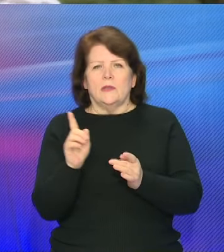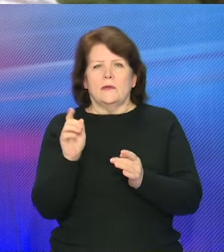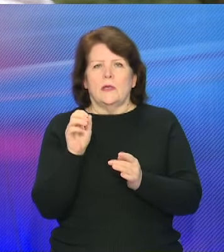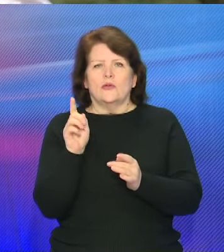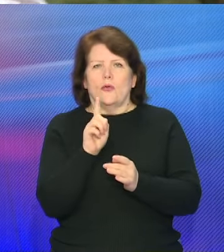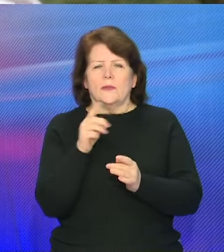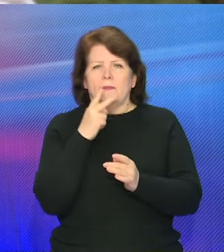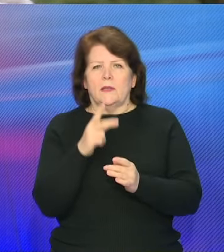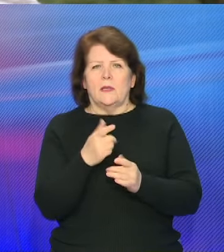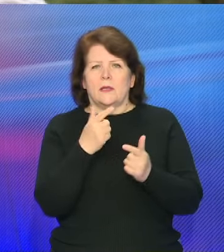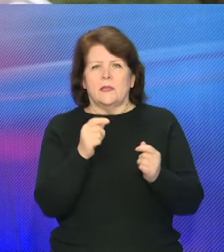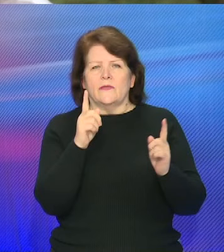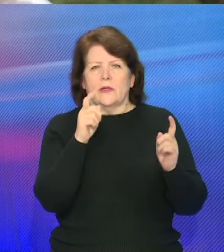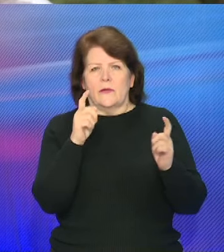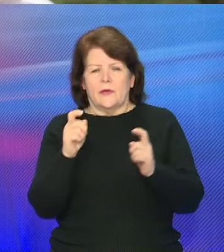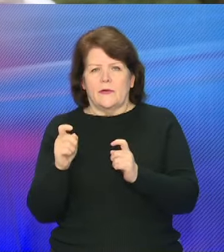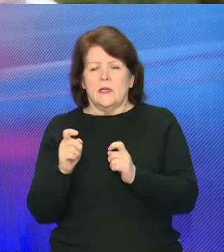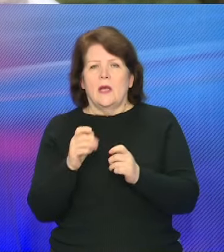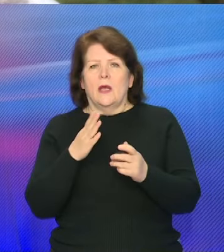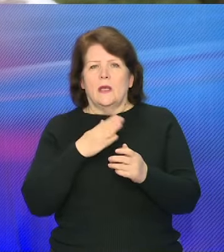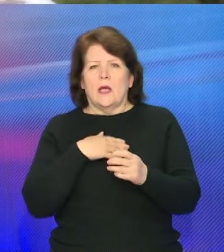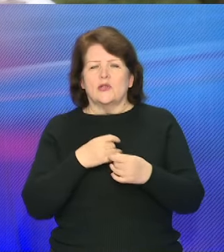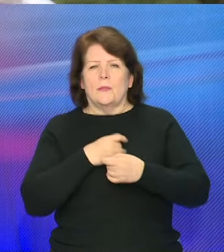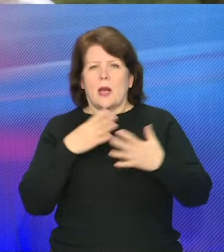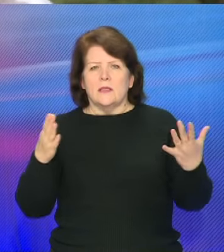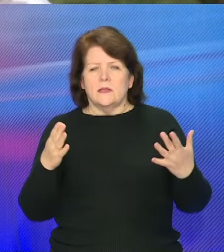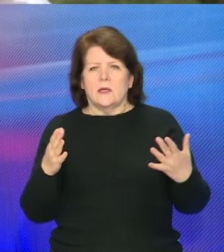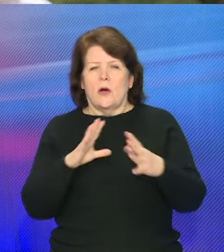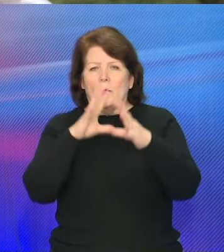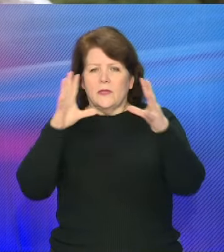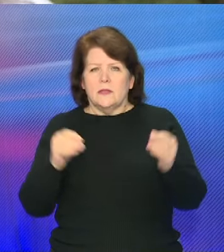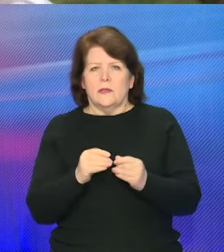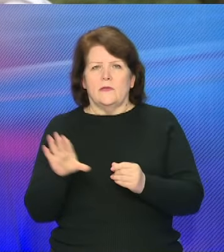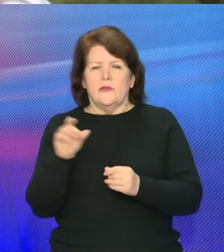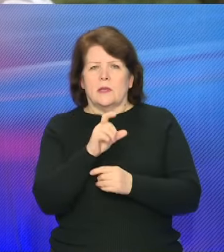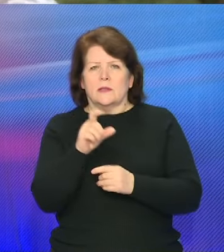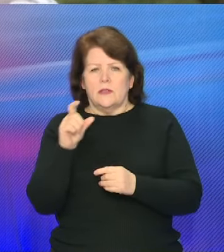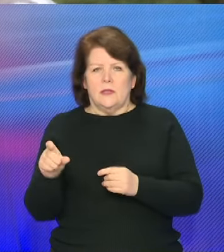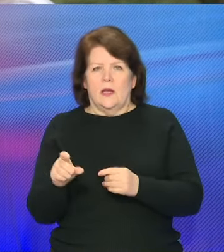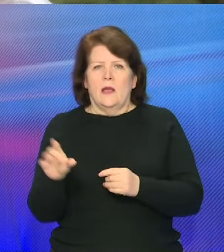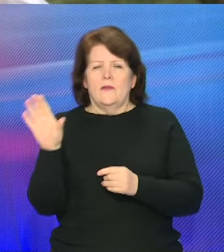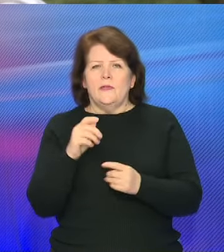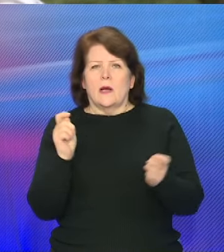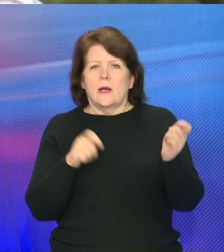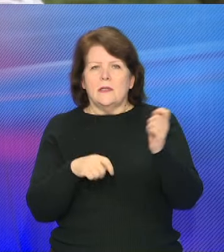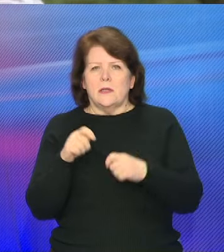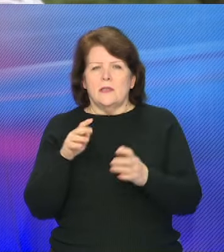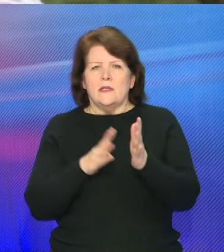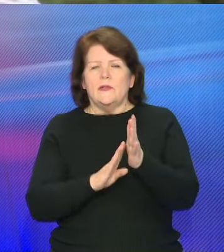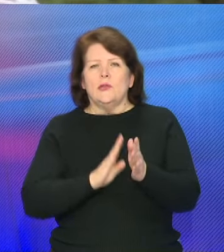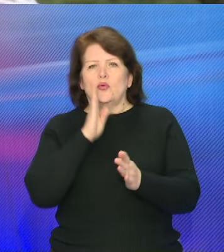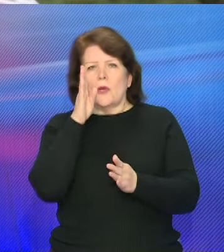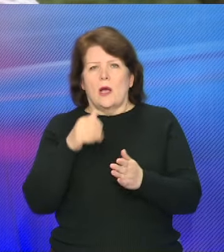чего сфотографироваться. И, конечно же, наш праздник объединит всех зрителей и всех гостей. С 9 утра и